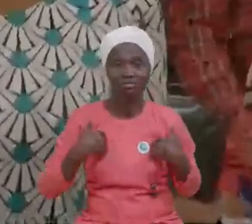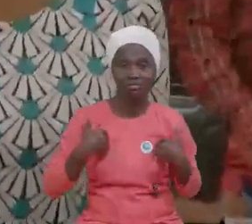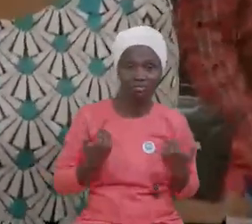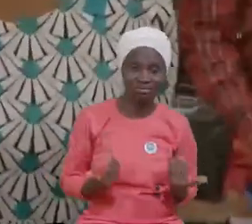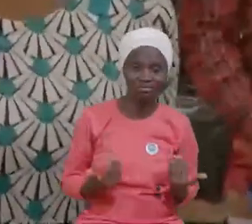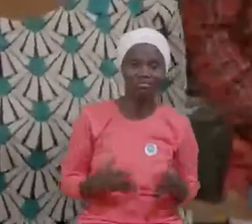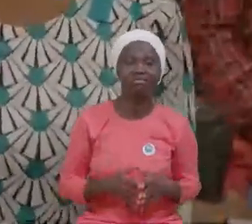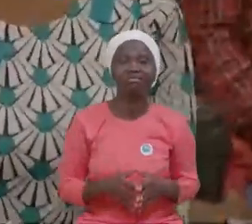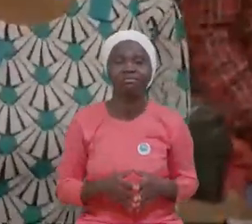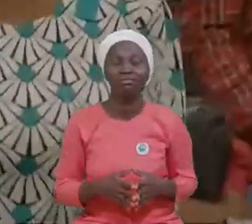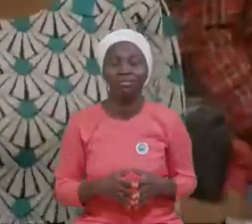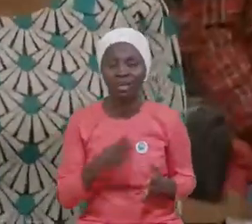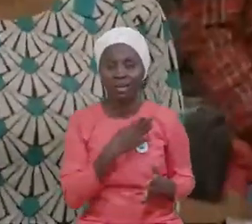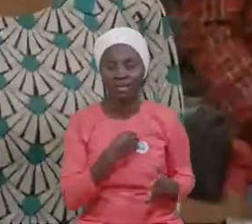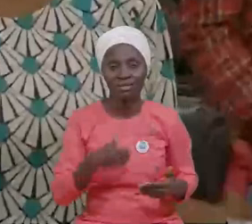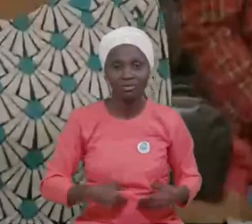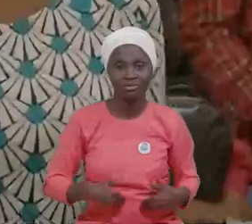les professeurs,